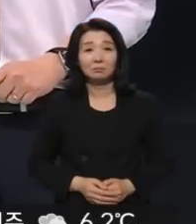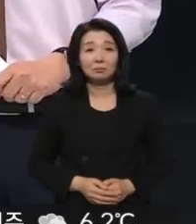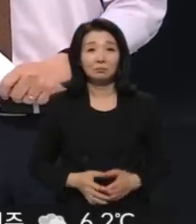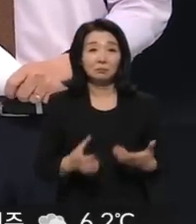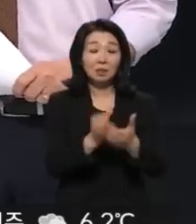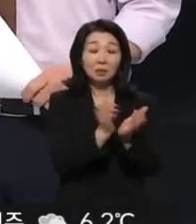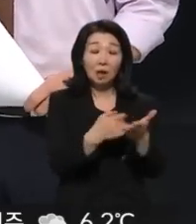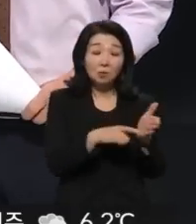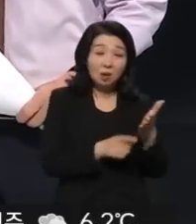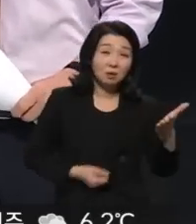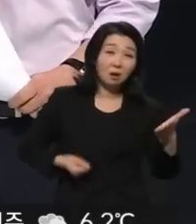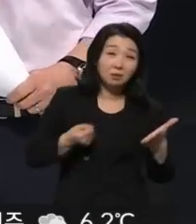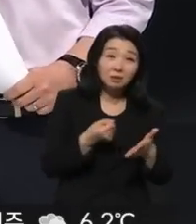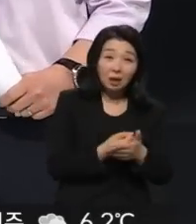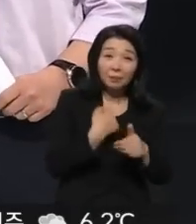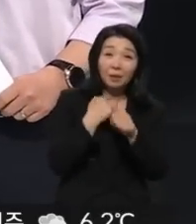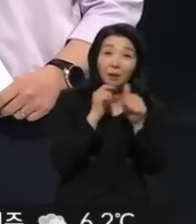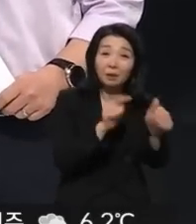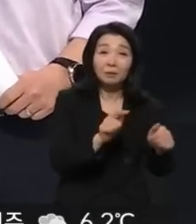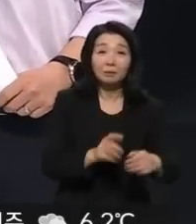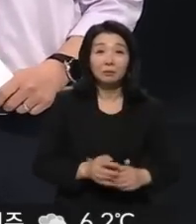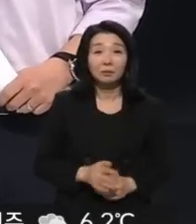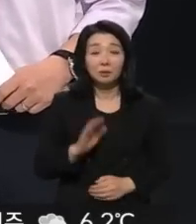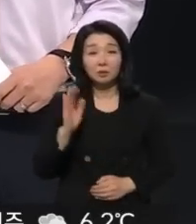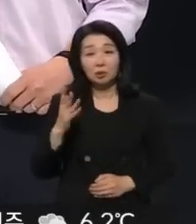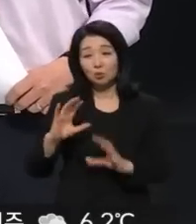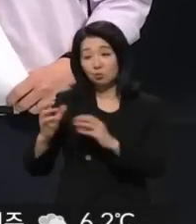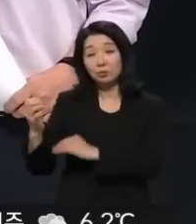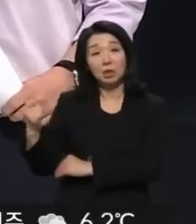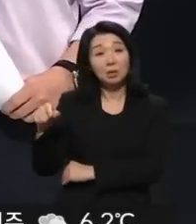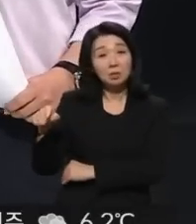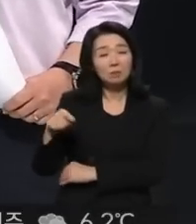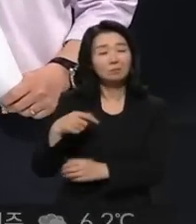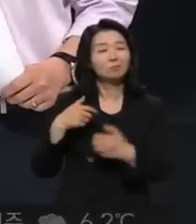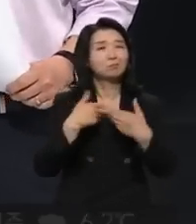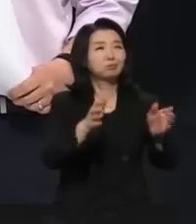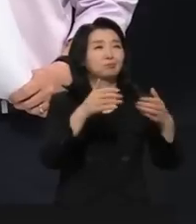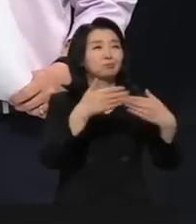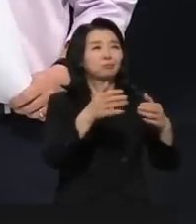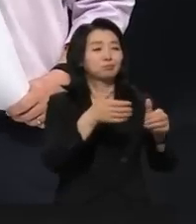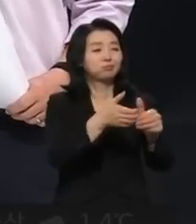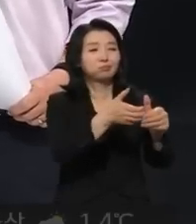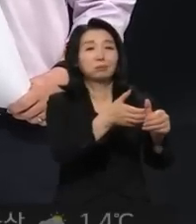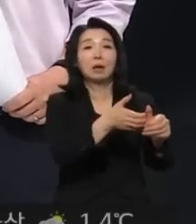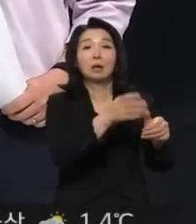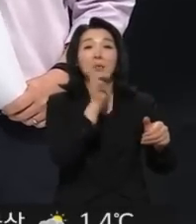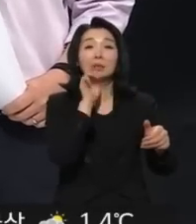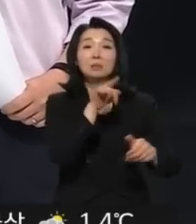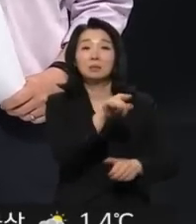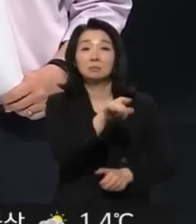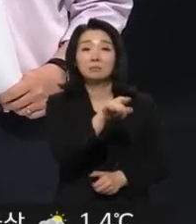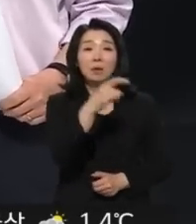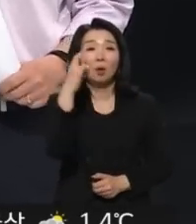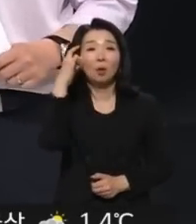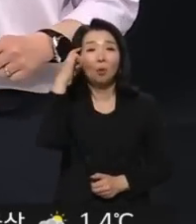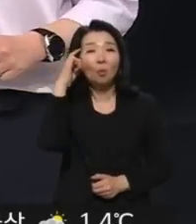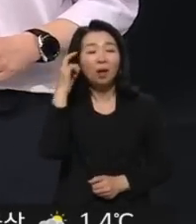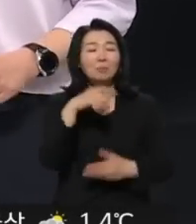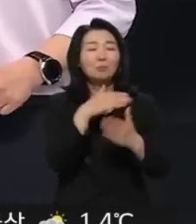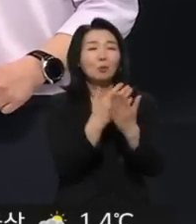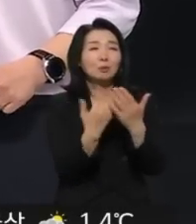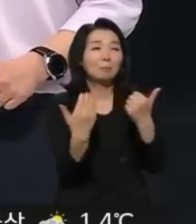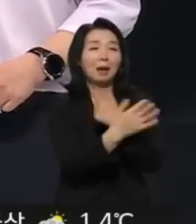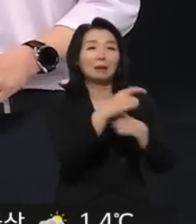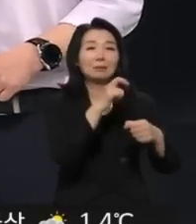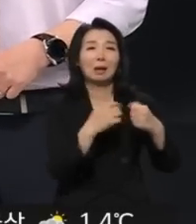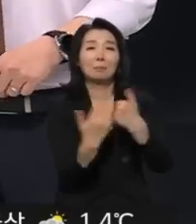당을 위해 결단을 하라는 겁니다. 최근 국민의힘의 공세가 갈수록 집요해지고 있죠. 이른바 기승전